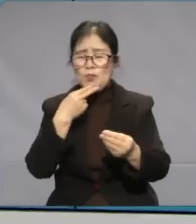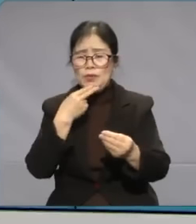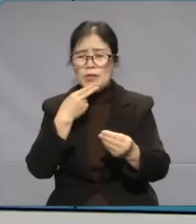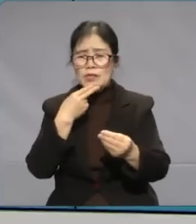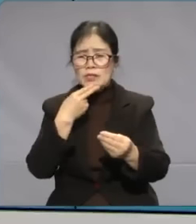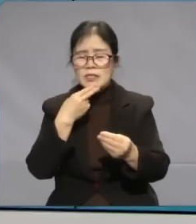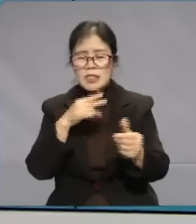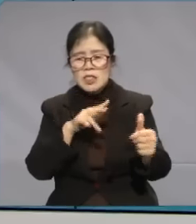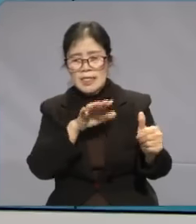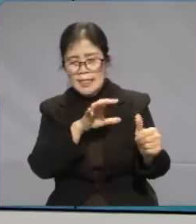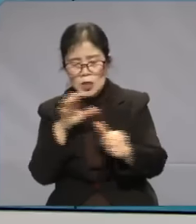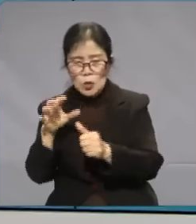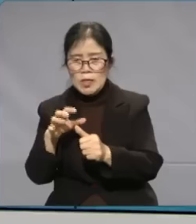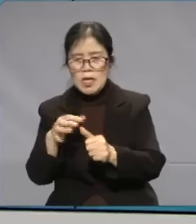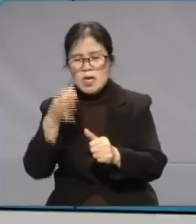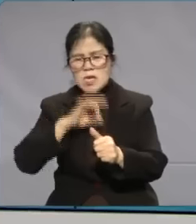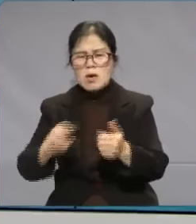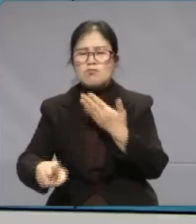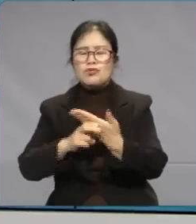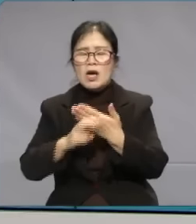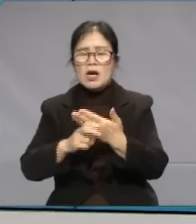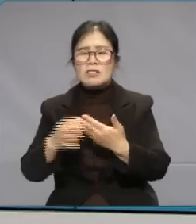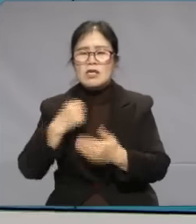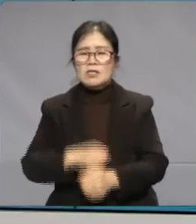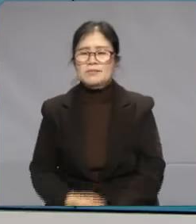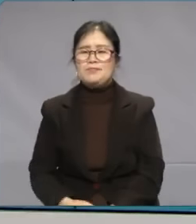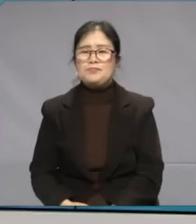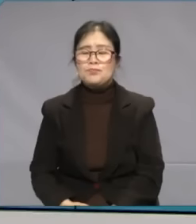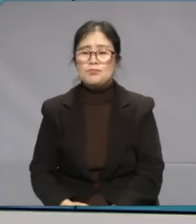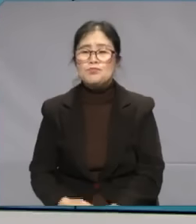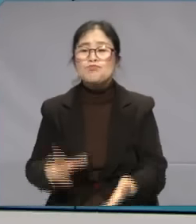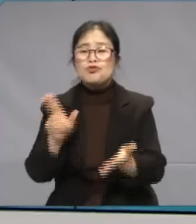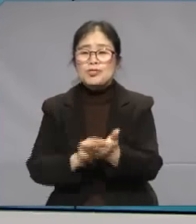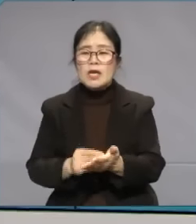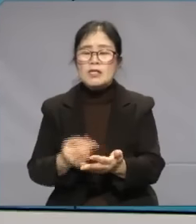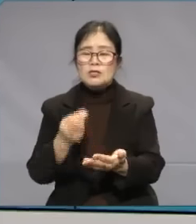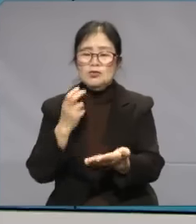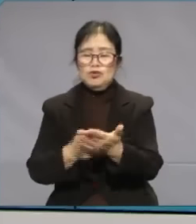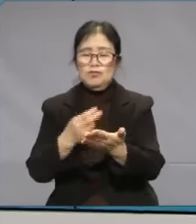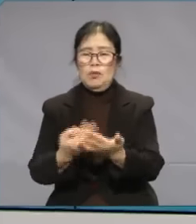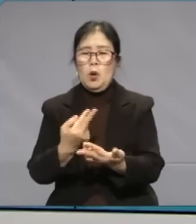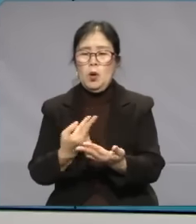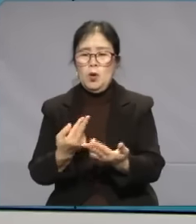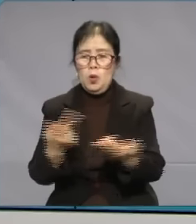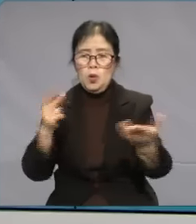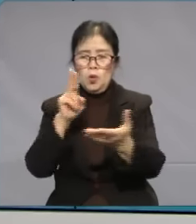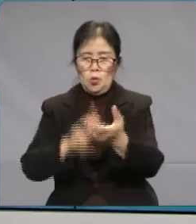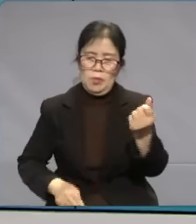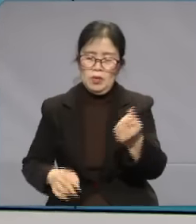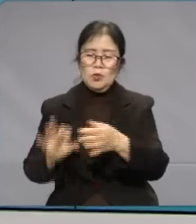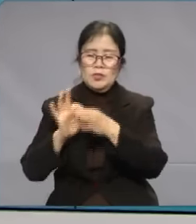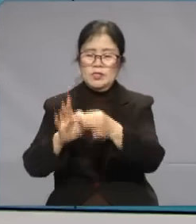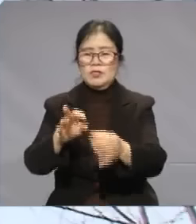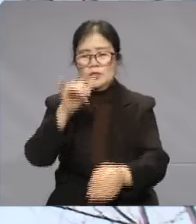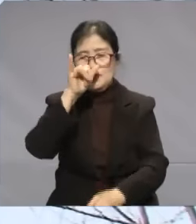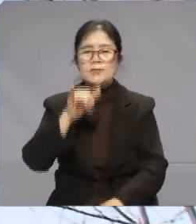취했다는 의혹이 일고 있는데요. 논란은 불법 공매도 문제로도 번지고 있습니다. 신송희 기자입니다.